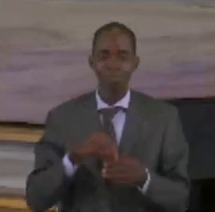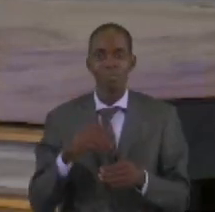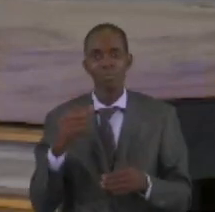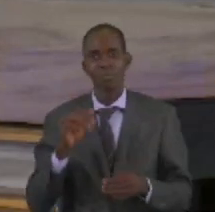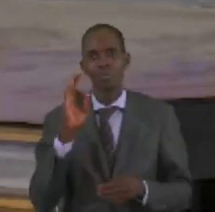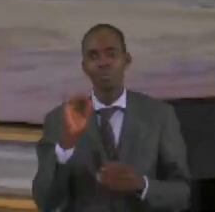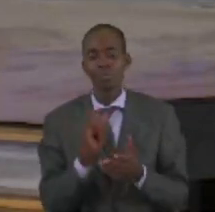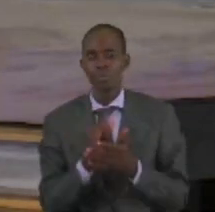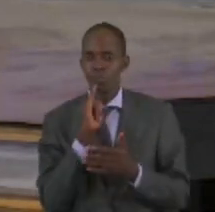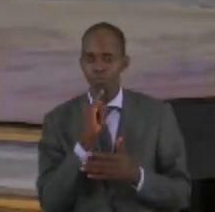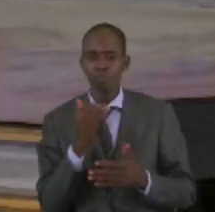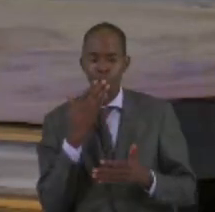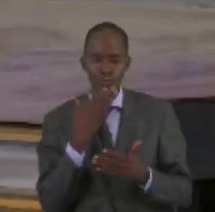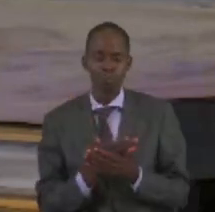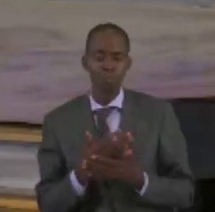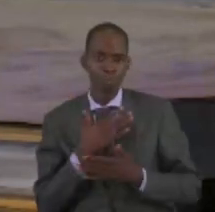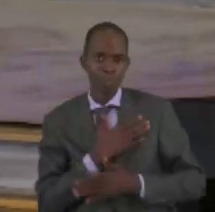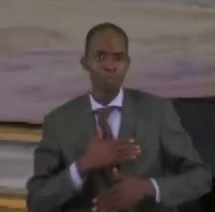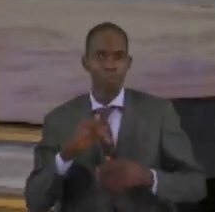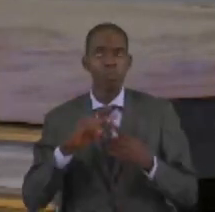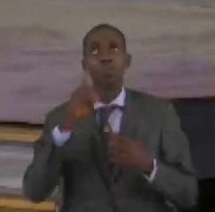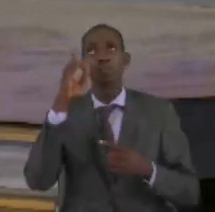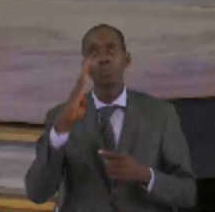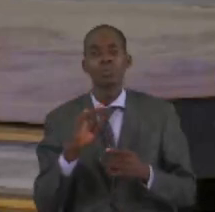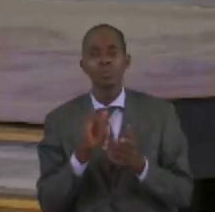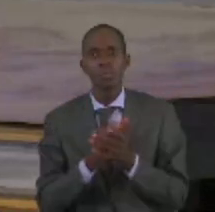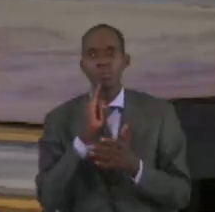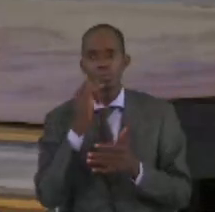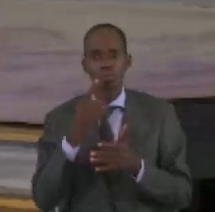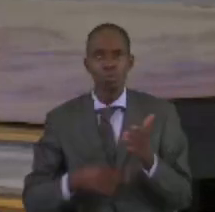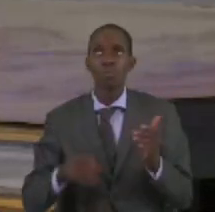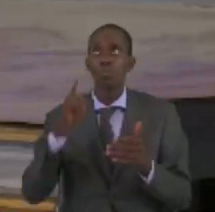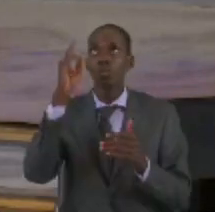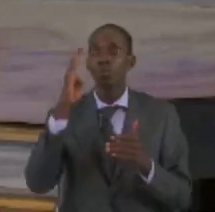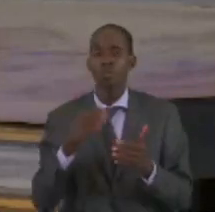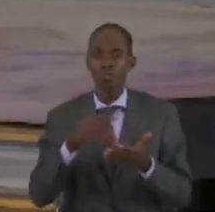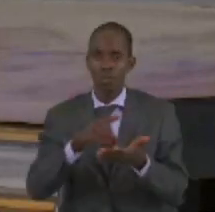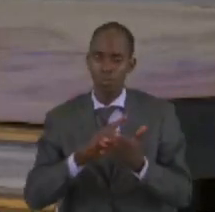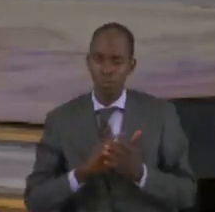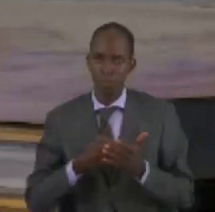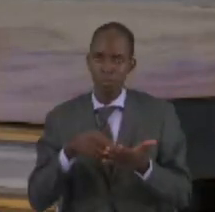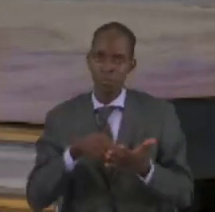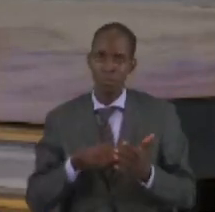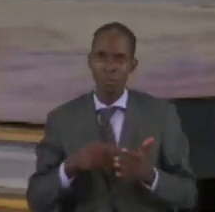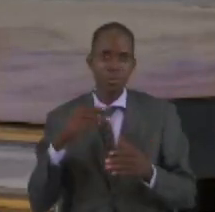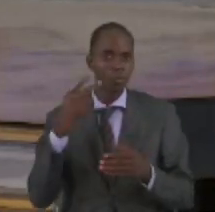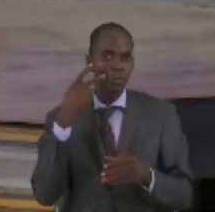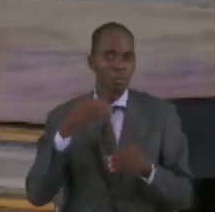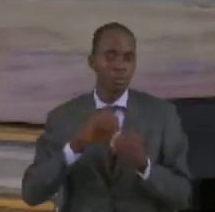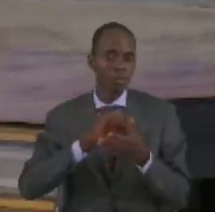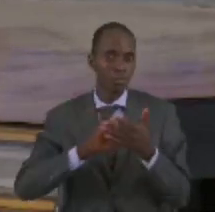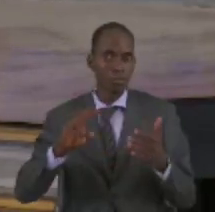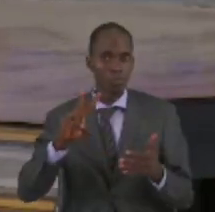l'embrasse et on se tient dans l'évangile. C'est plaire à Dieu, c'est l'exigence de Dieu. Verset